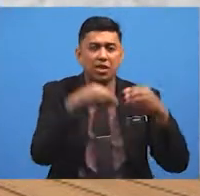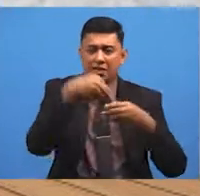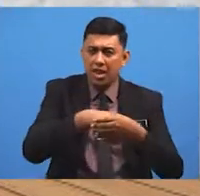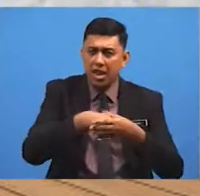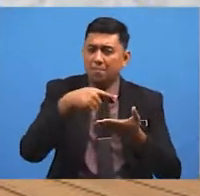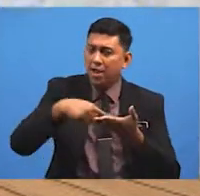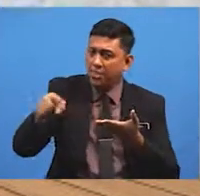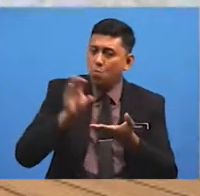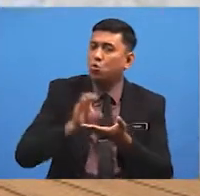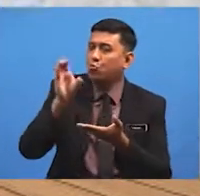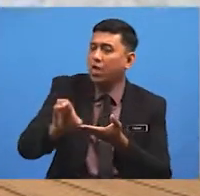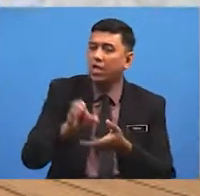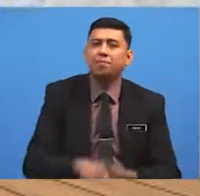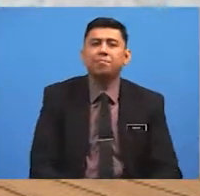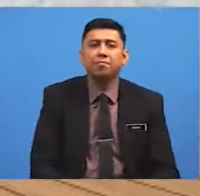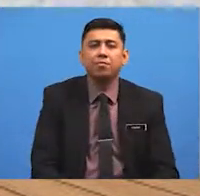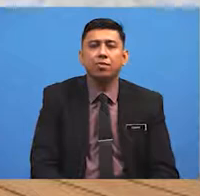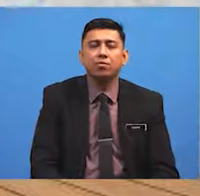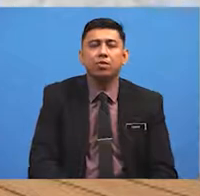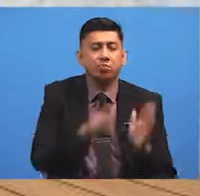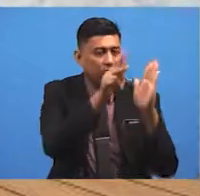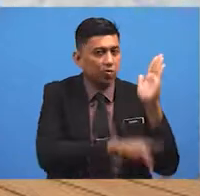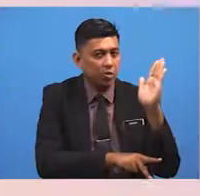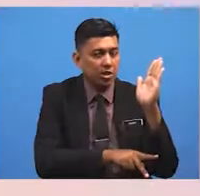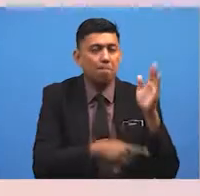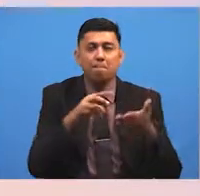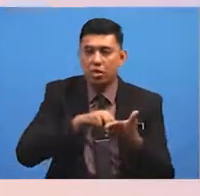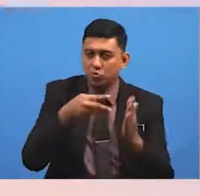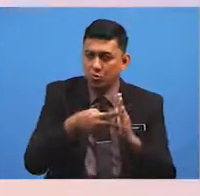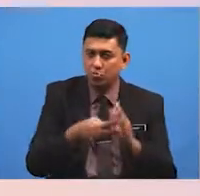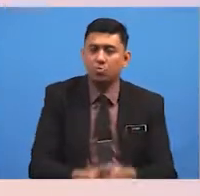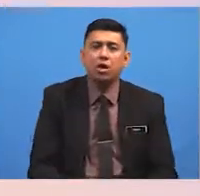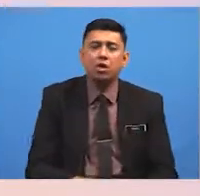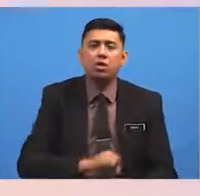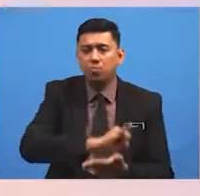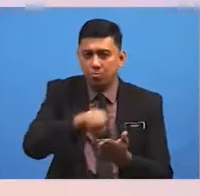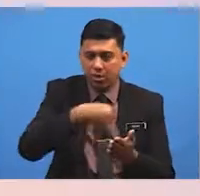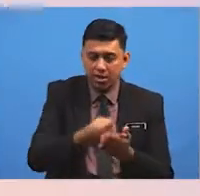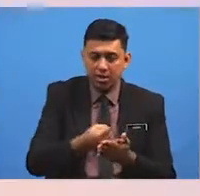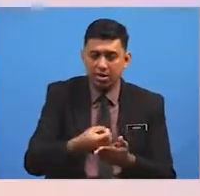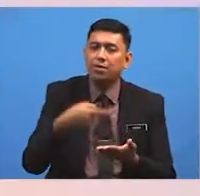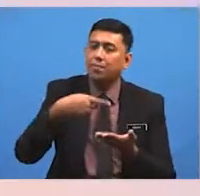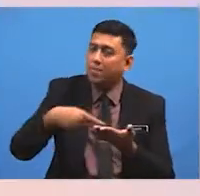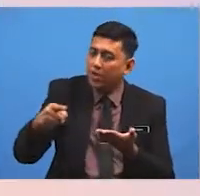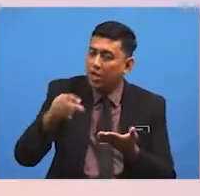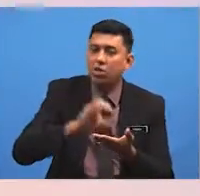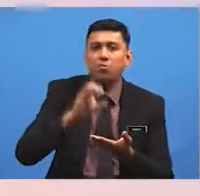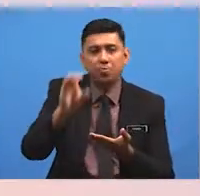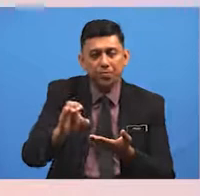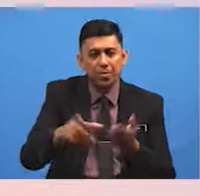belanja waktunya kurangan pula bermaksud jumlah pembayaran tunai